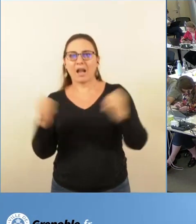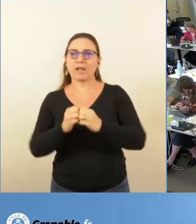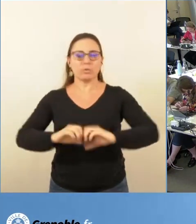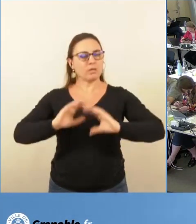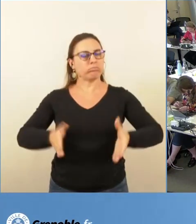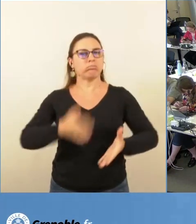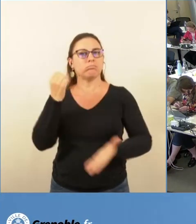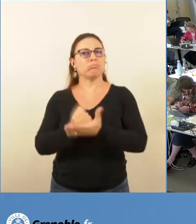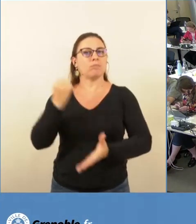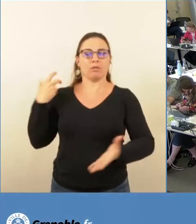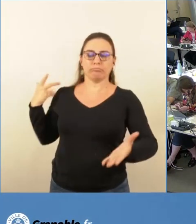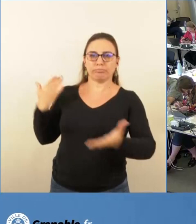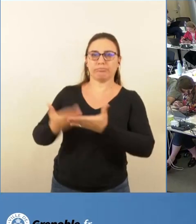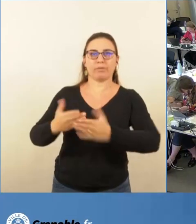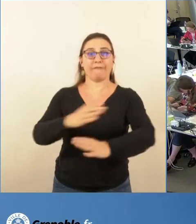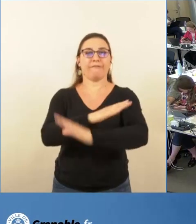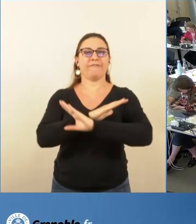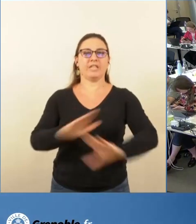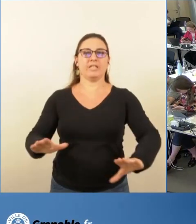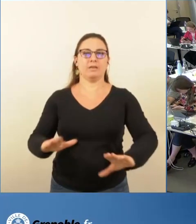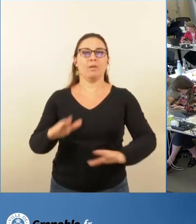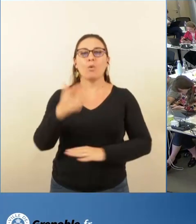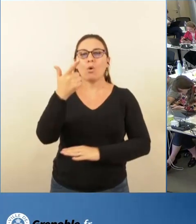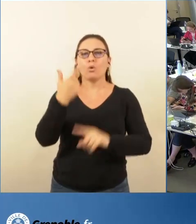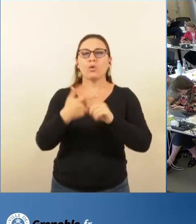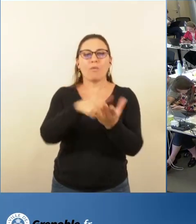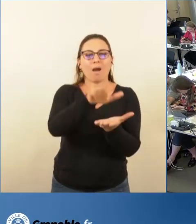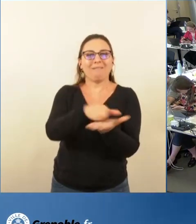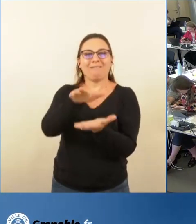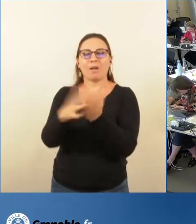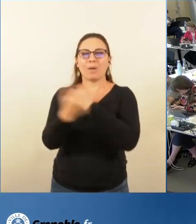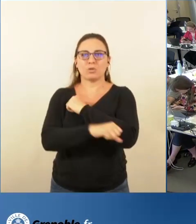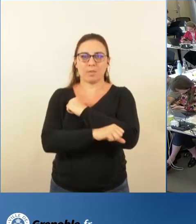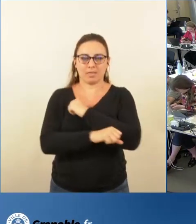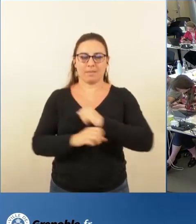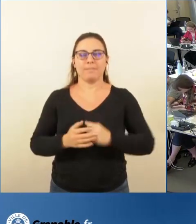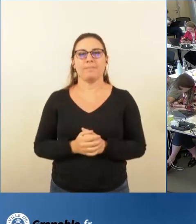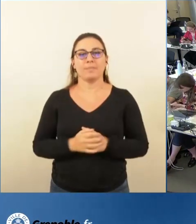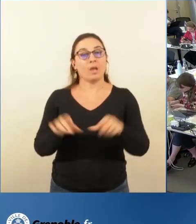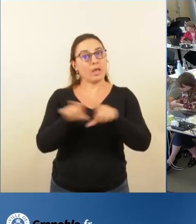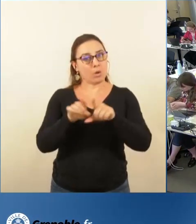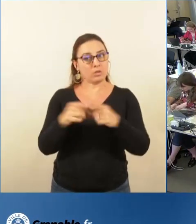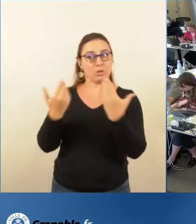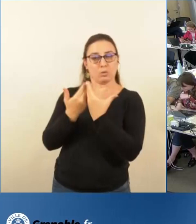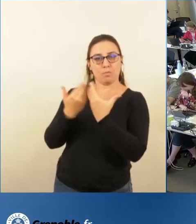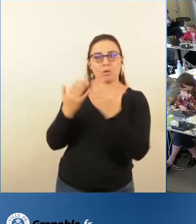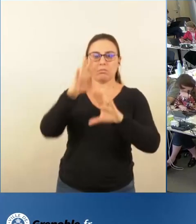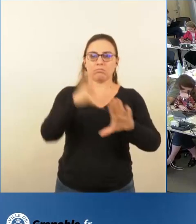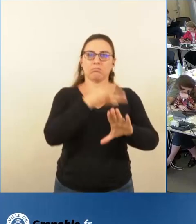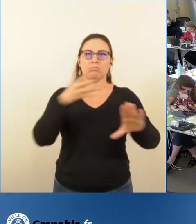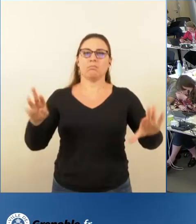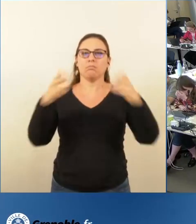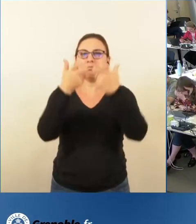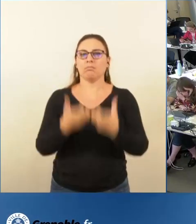leur en place pour les usagers pour les deux premières inscriptions hebdomadaires et d'adopter les grits tarifaires de l'accueil